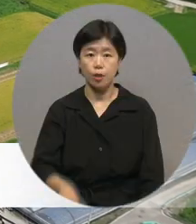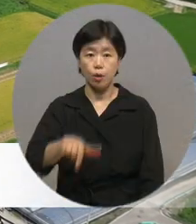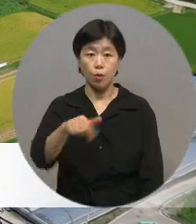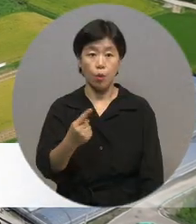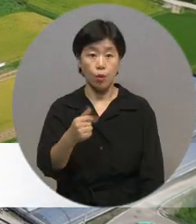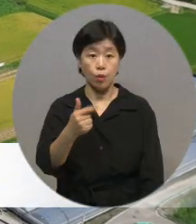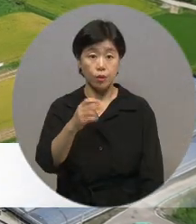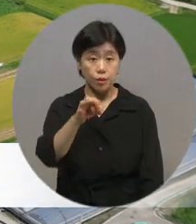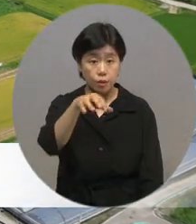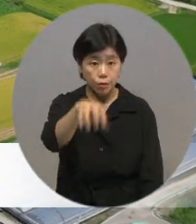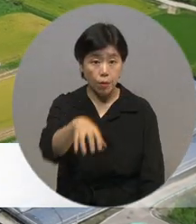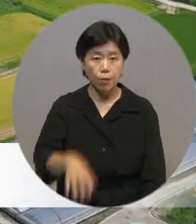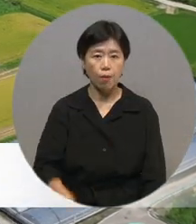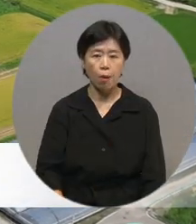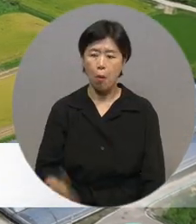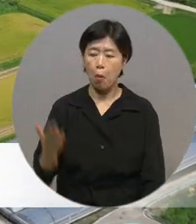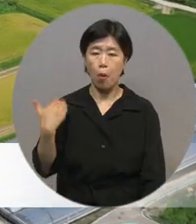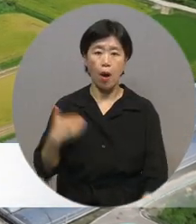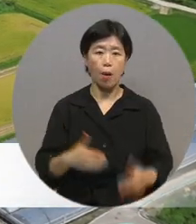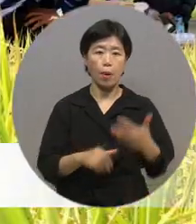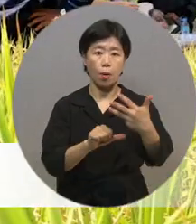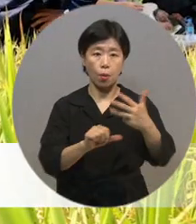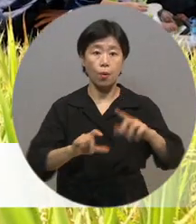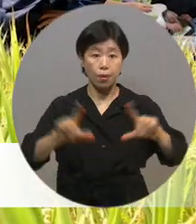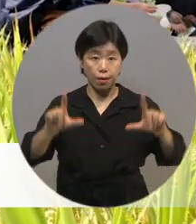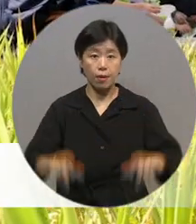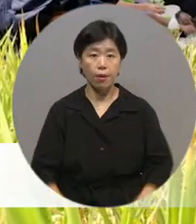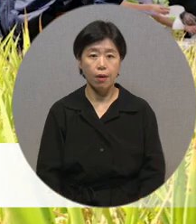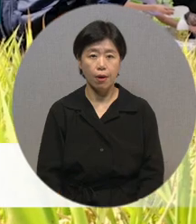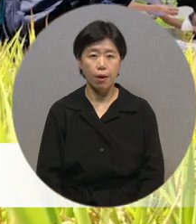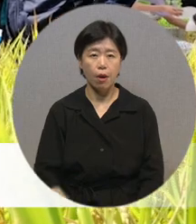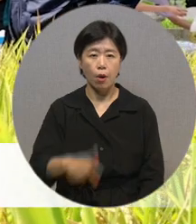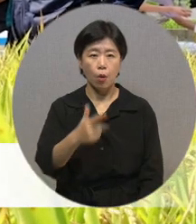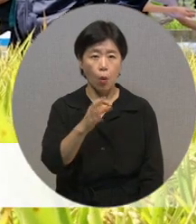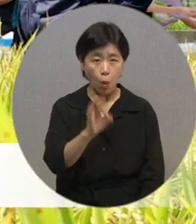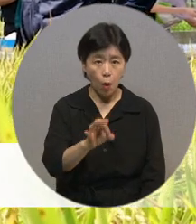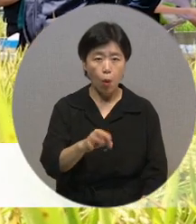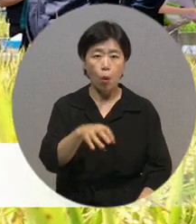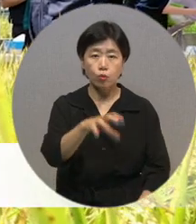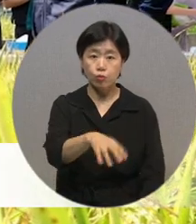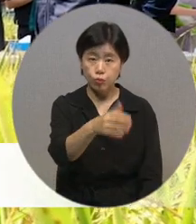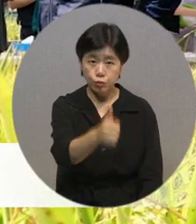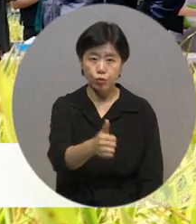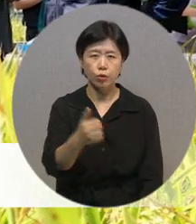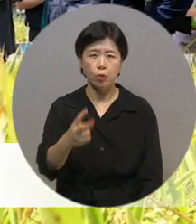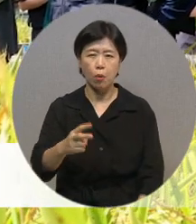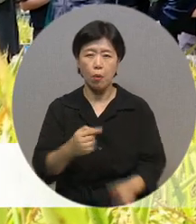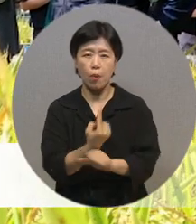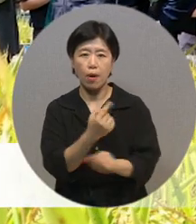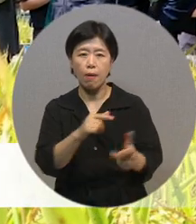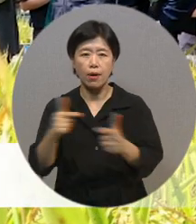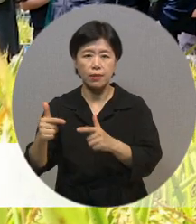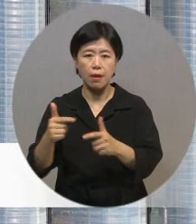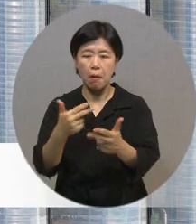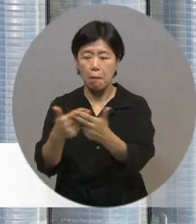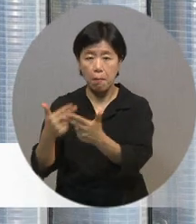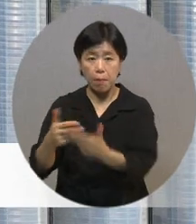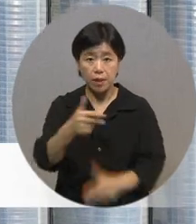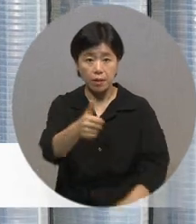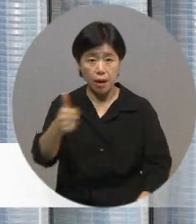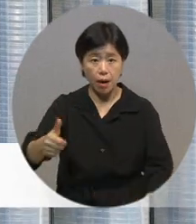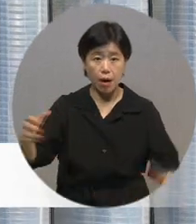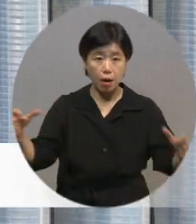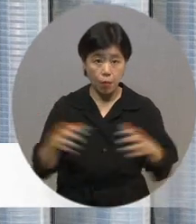고흥군은 지난 5일 고흥읍 등암리에서 공영민 군수와 지역 농협장, 농업인들이 참석한 가운데